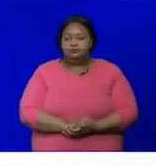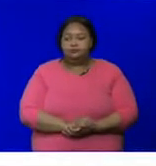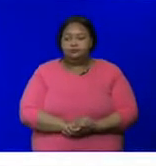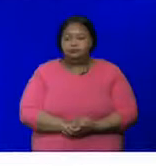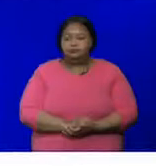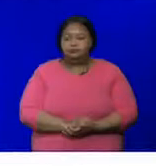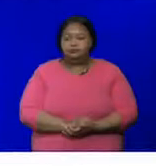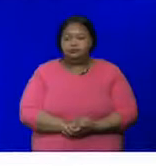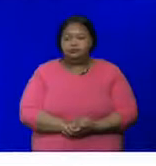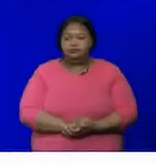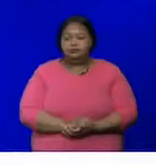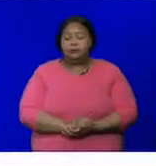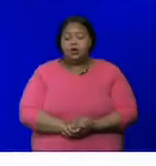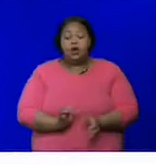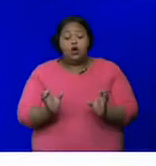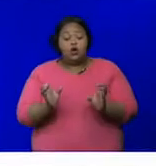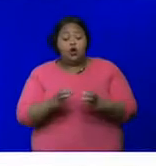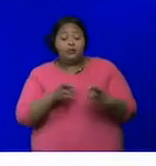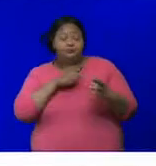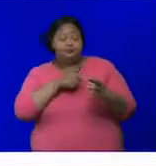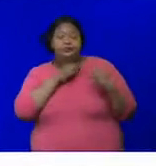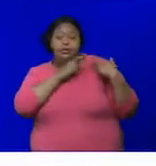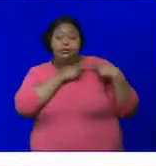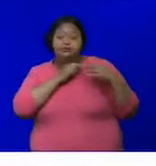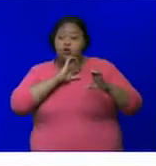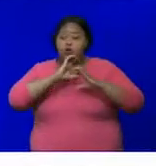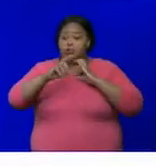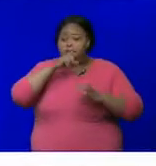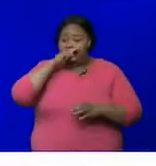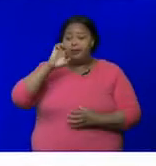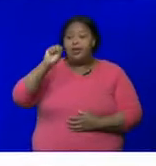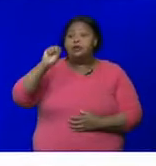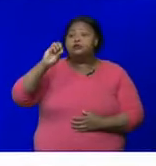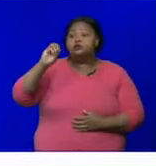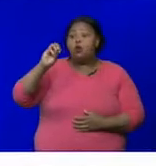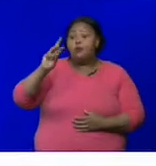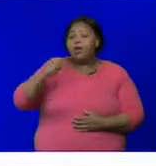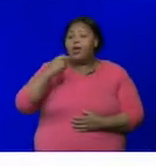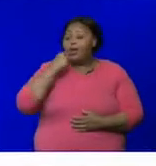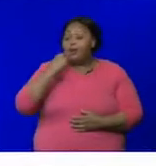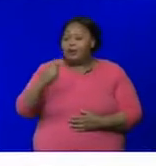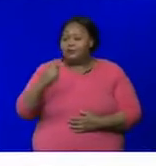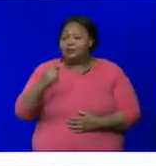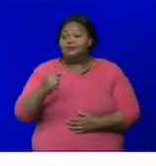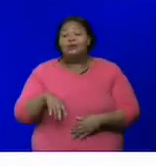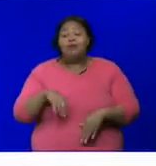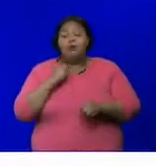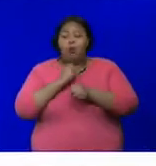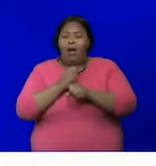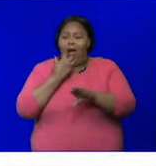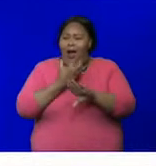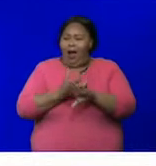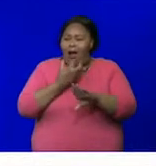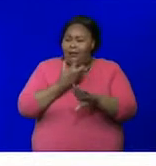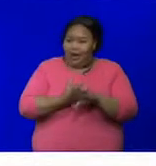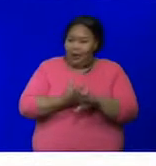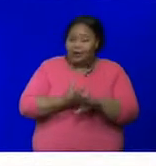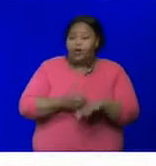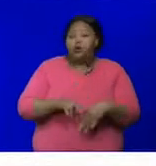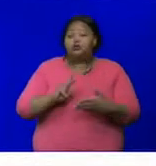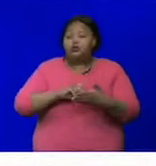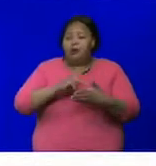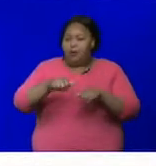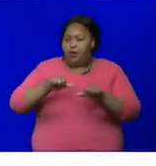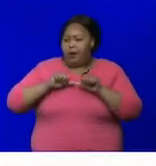Libandla lelengamele tekuxhumana kuleli Eswatini Communications Commission lithi live selitamile kuqinisekisa ukuthi sive siyalithola